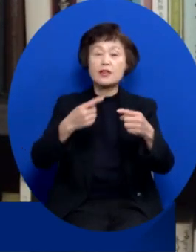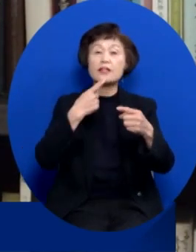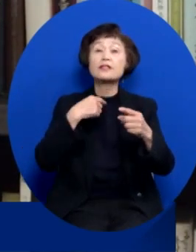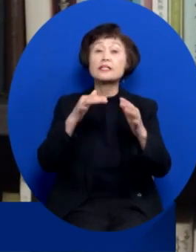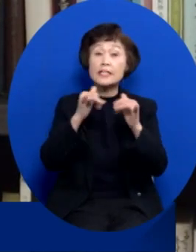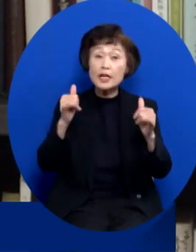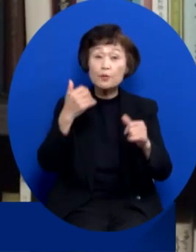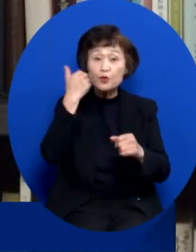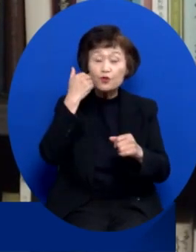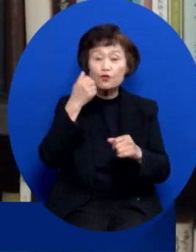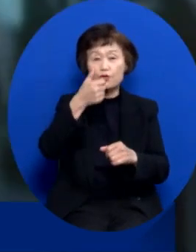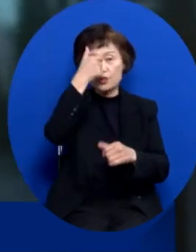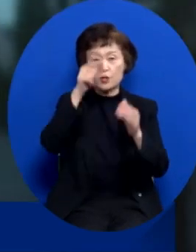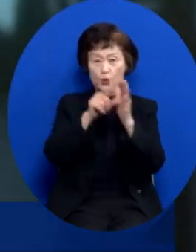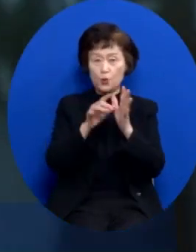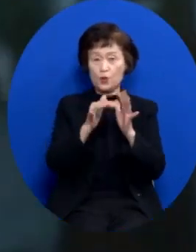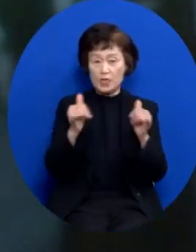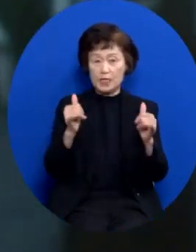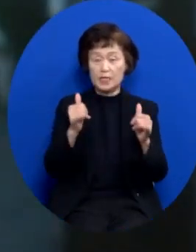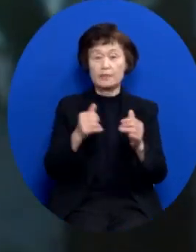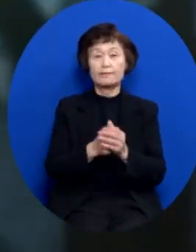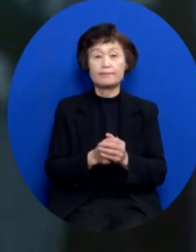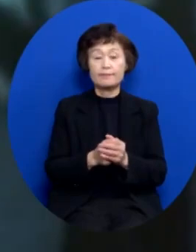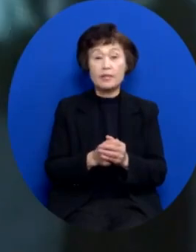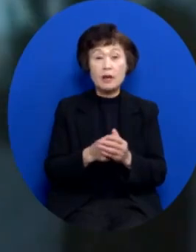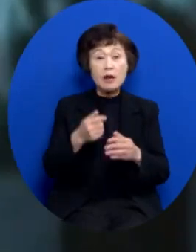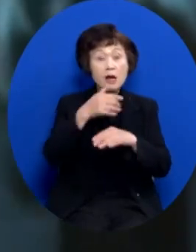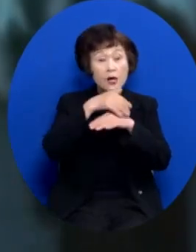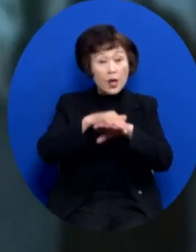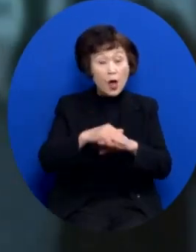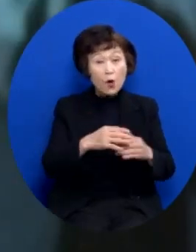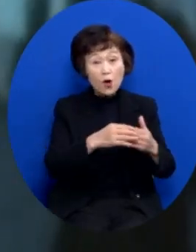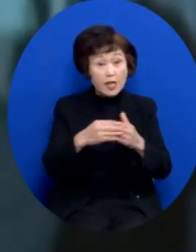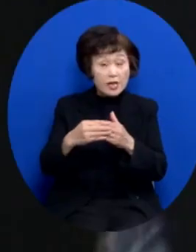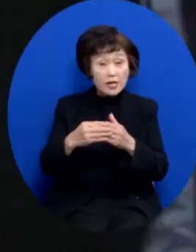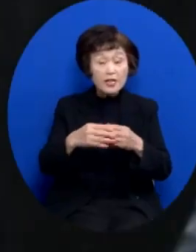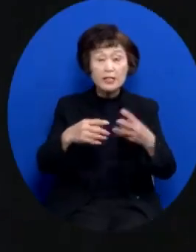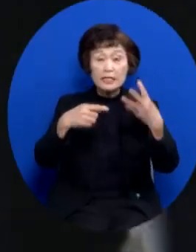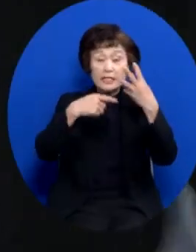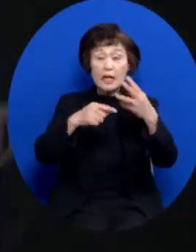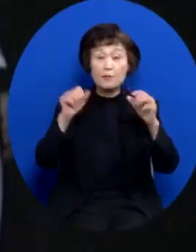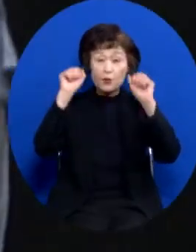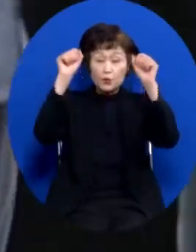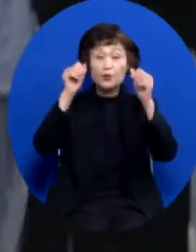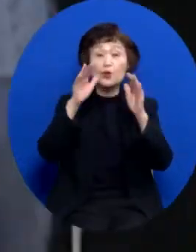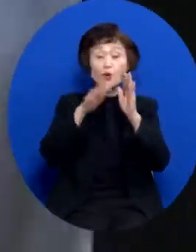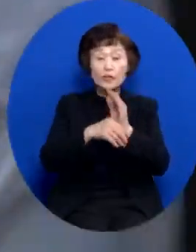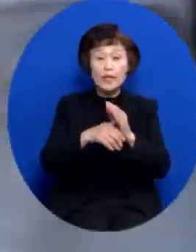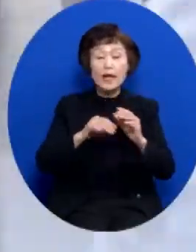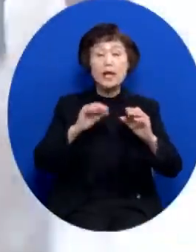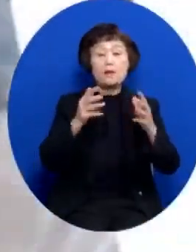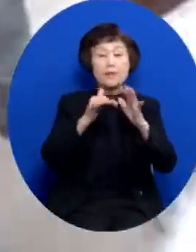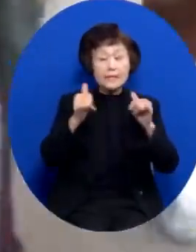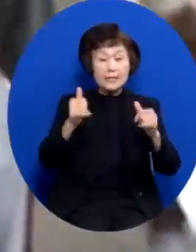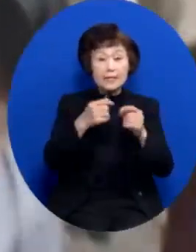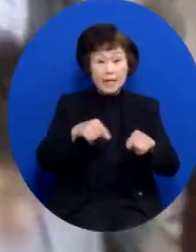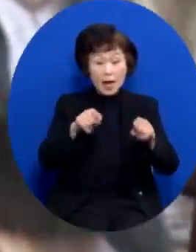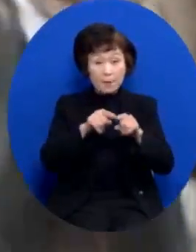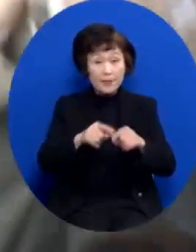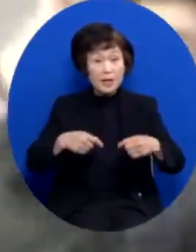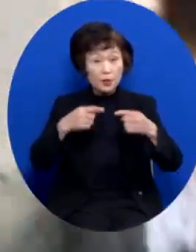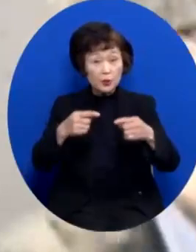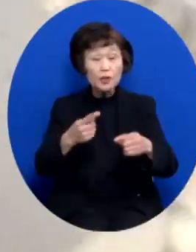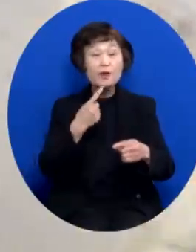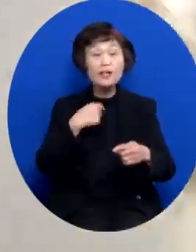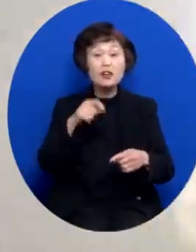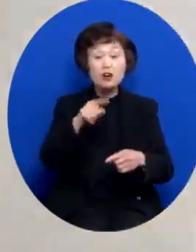바로 기독교인이었습니다. 기독교가 계획하고 이끌었던 3.1운동에 백성들이 적극적으로 따라 나섰던 것은